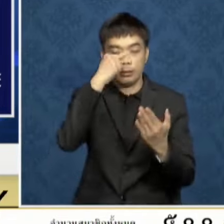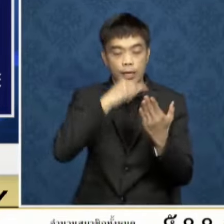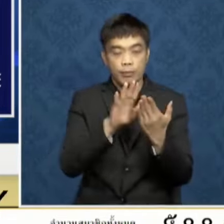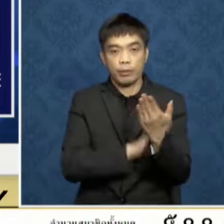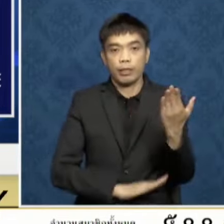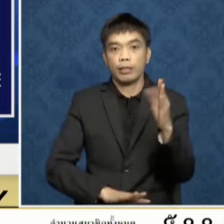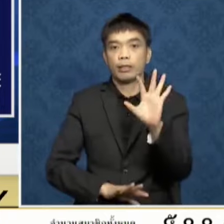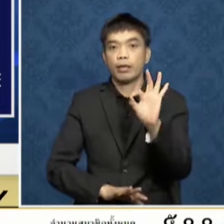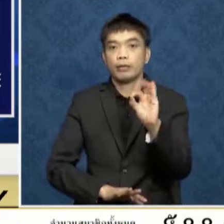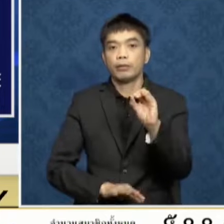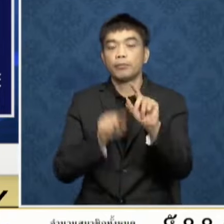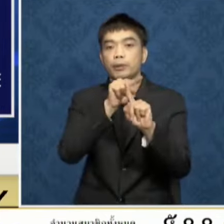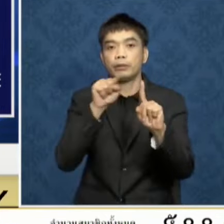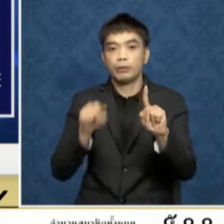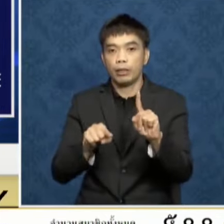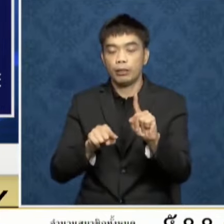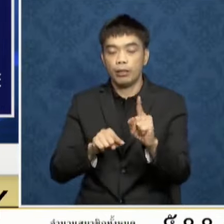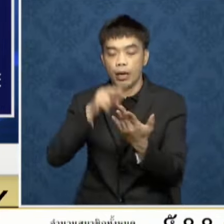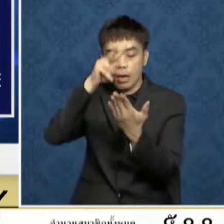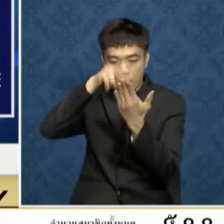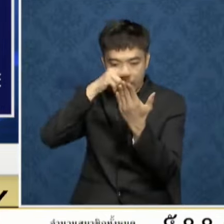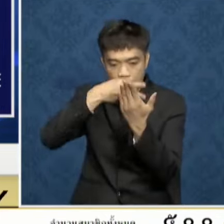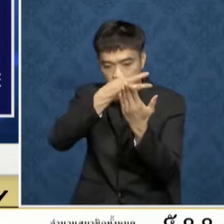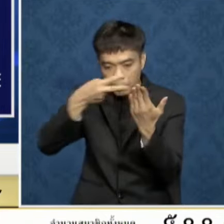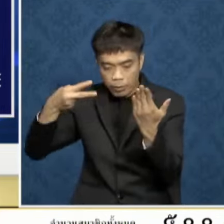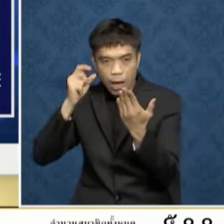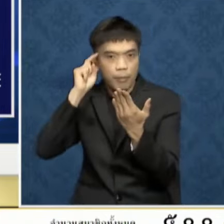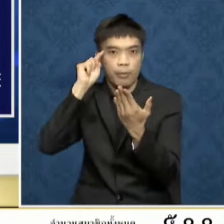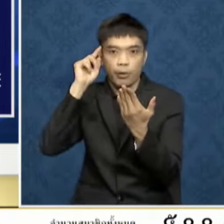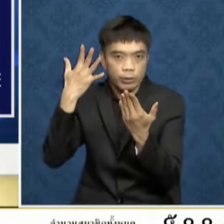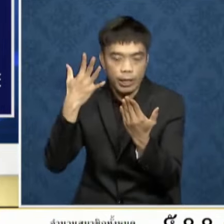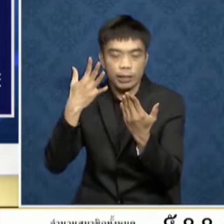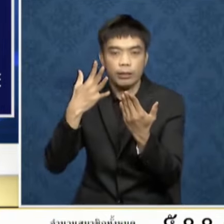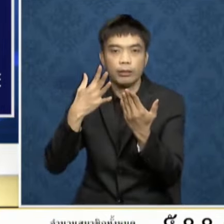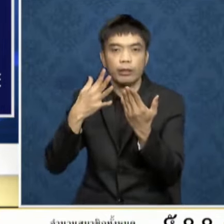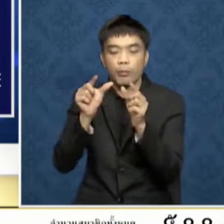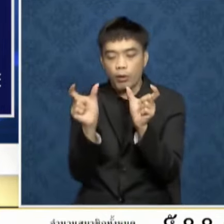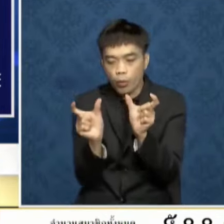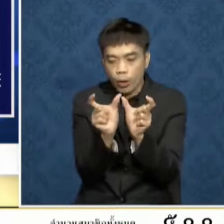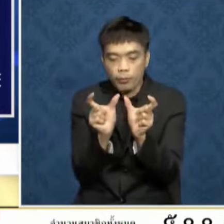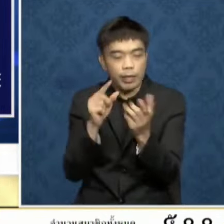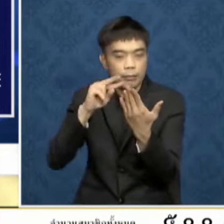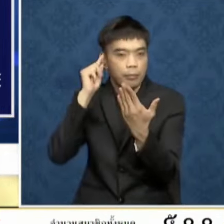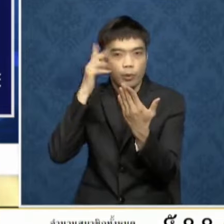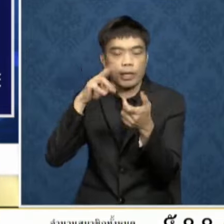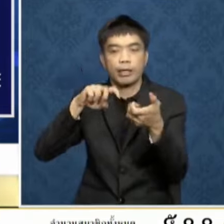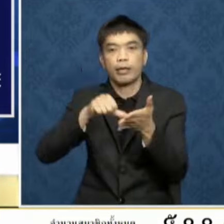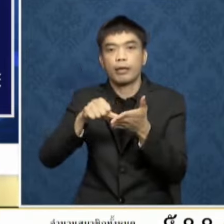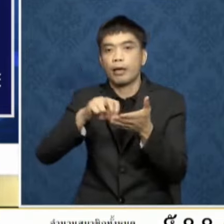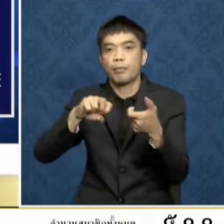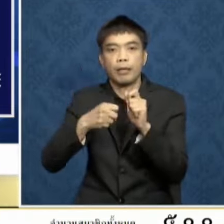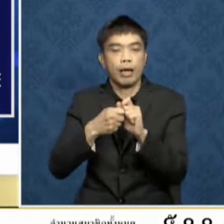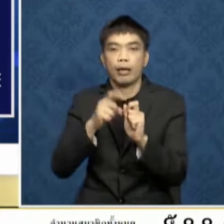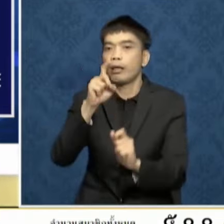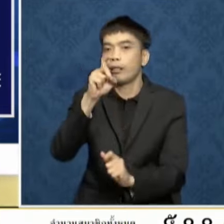90%แทบไม่สามารถอ่านหรือเข้าใจข้อความสั้นๆเพื่อแก้ไขปัญหาพื้นฐานได้นั่นหมายความว่าหากช่างไฟ